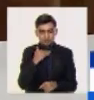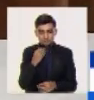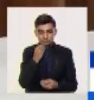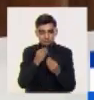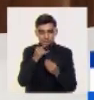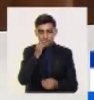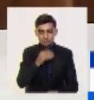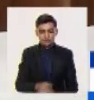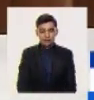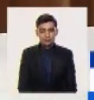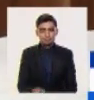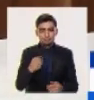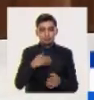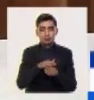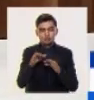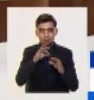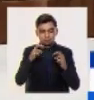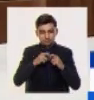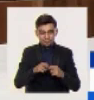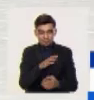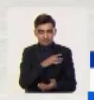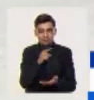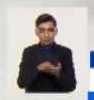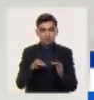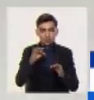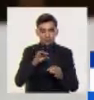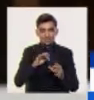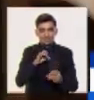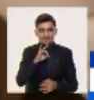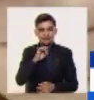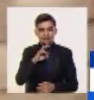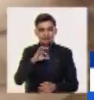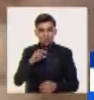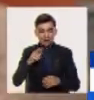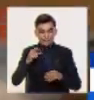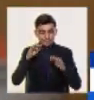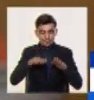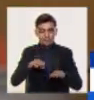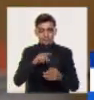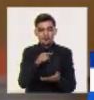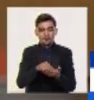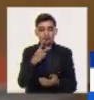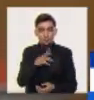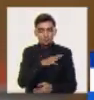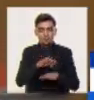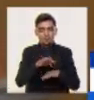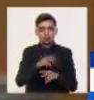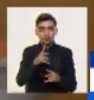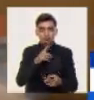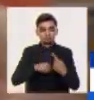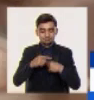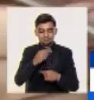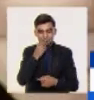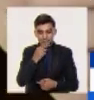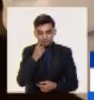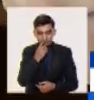могу есть. Мы провели небольшой опрос на официальной странице информбюро в Инстаграм. Задали два вопроса. Как скоро к переболевшим коронавирусом вернулись